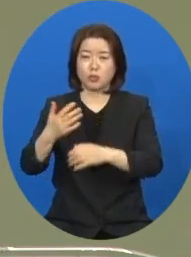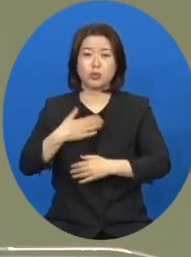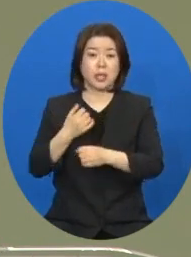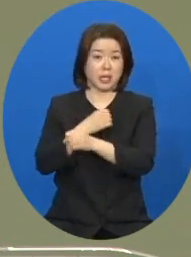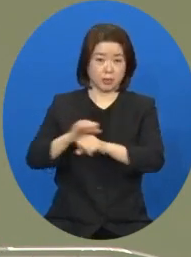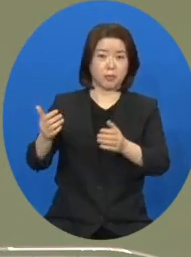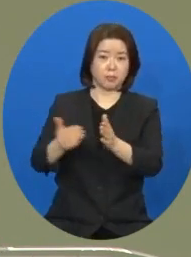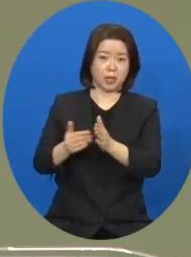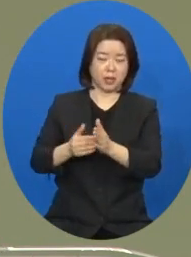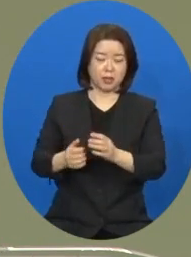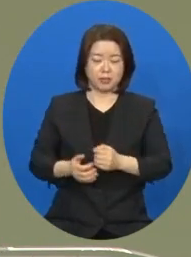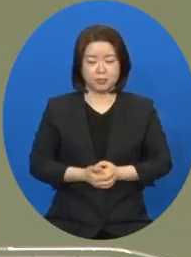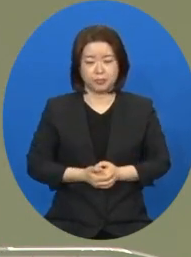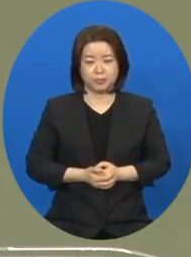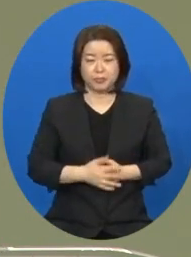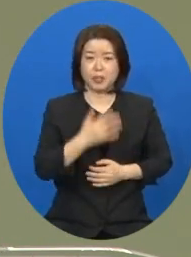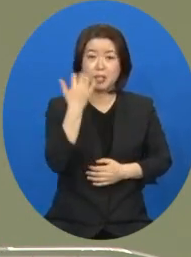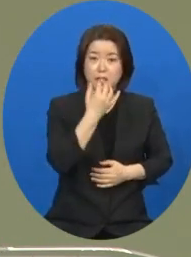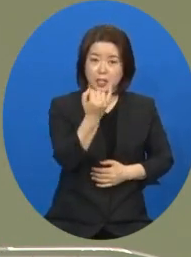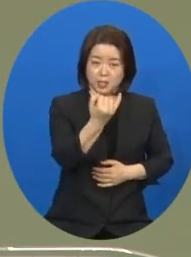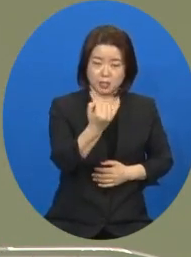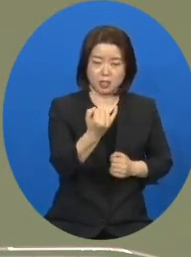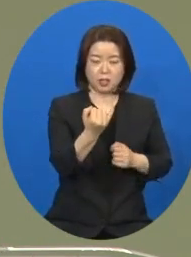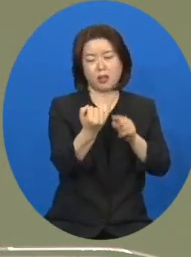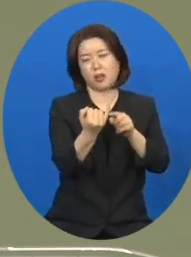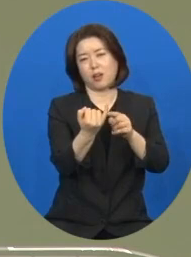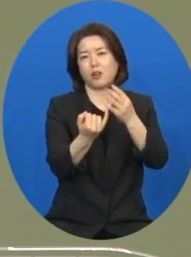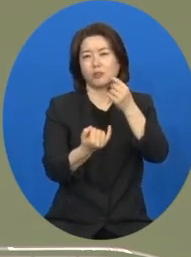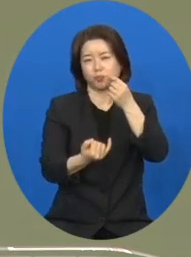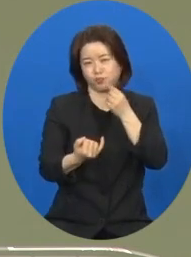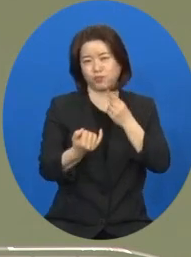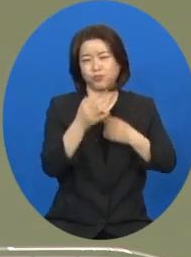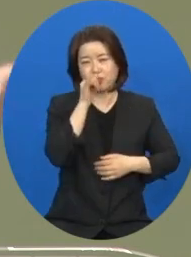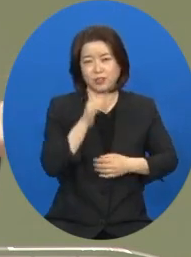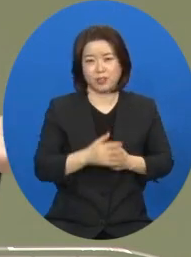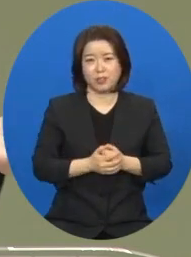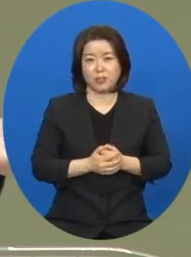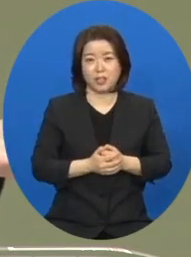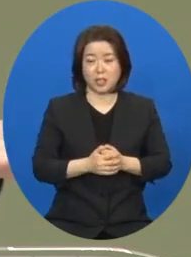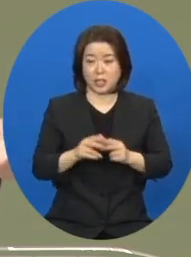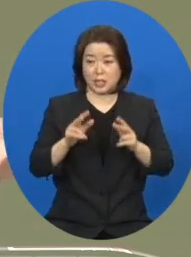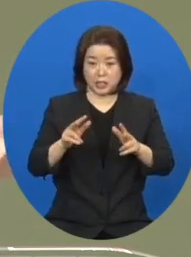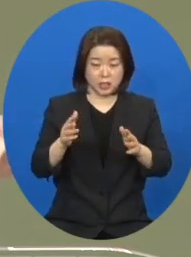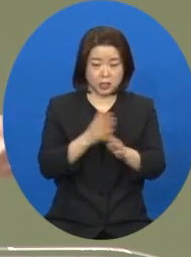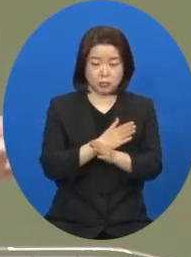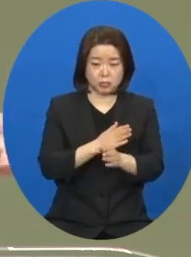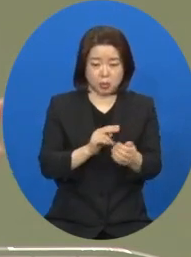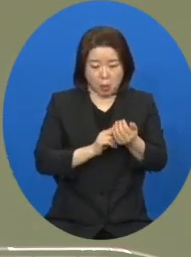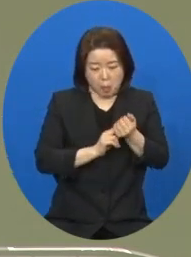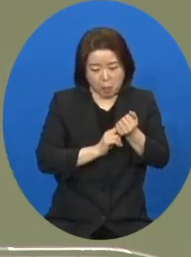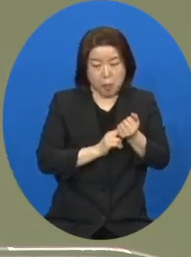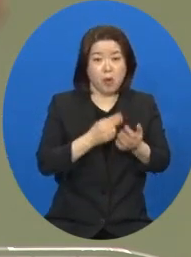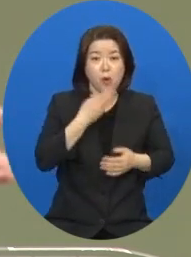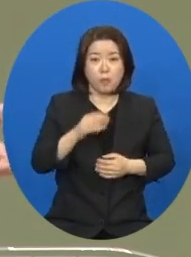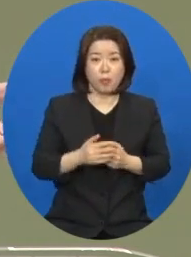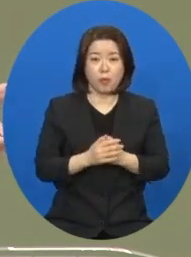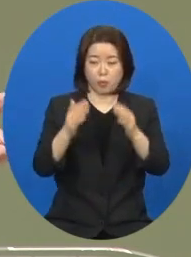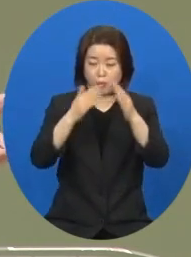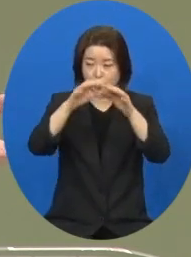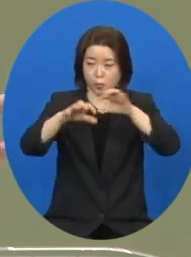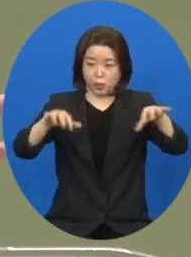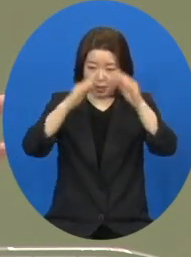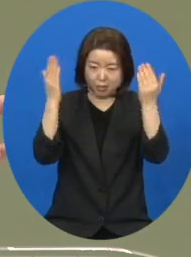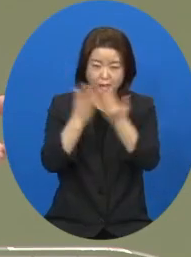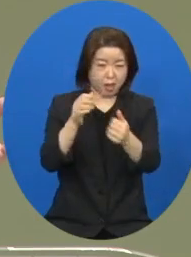저는 이 간음한 여인이 오히려 부럽기도 해요. 왜? 이제 뭐 다 감출 것도 없잖아요. 온 동네 다